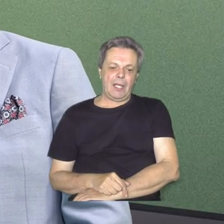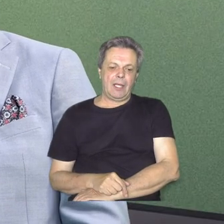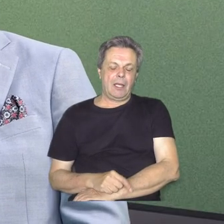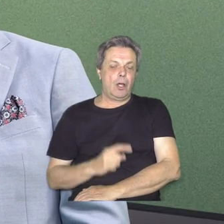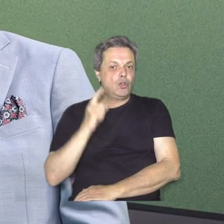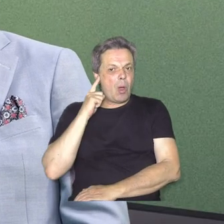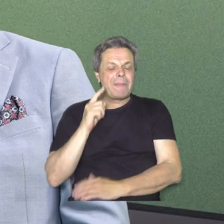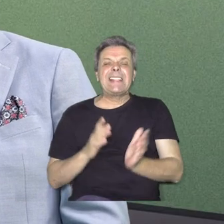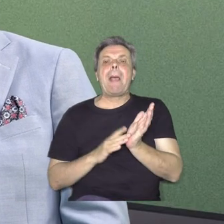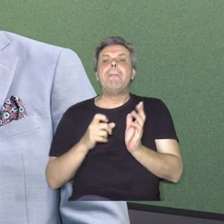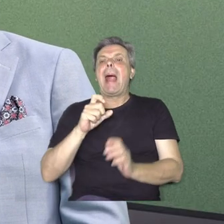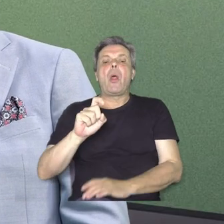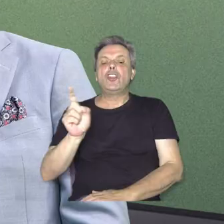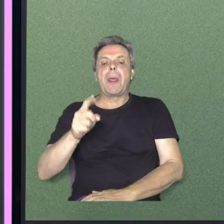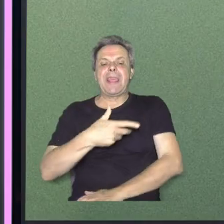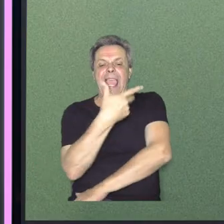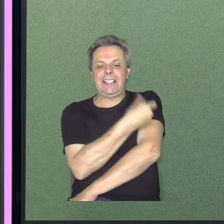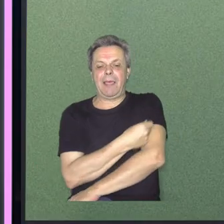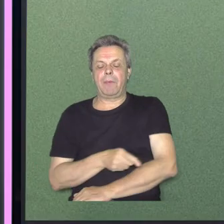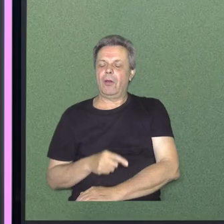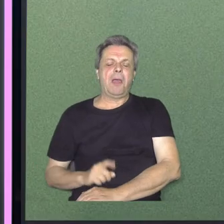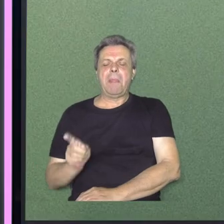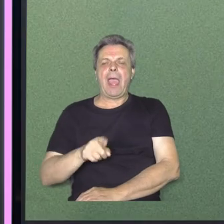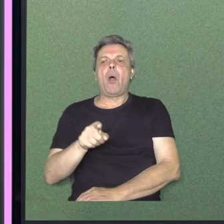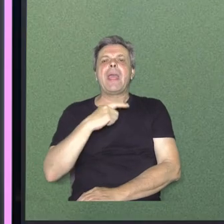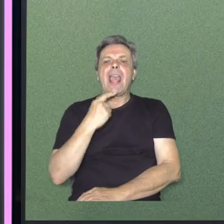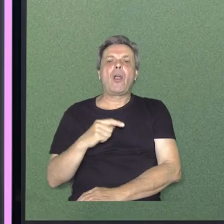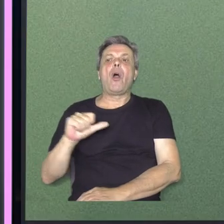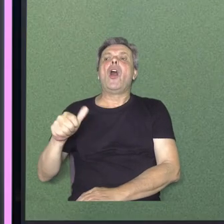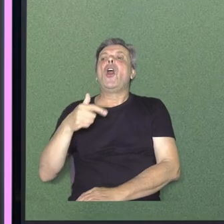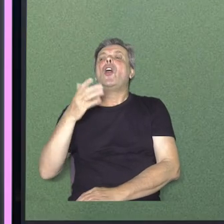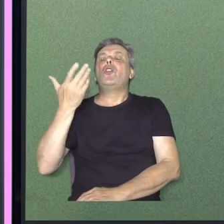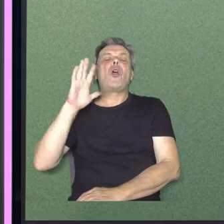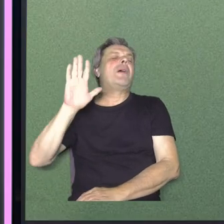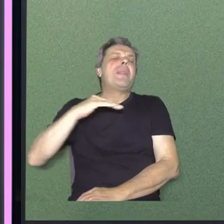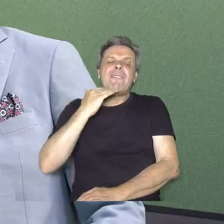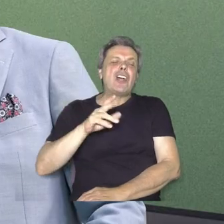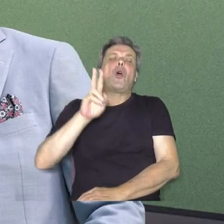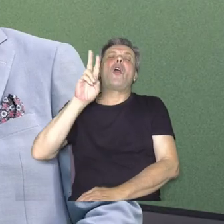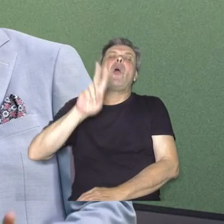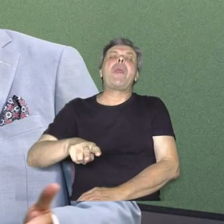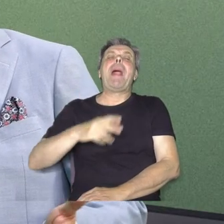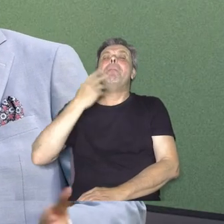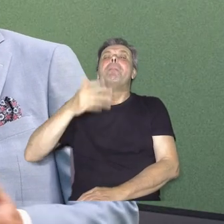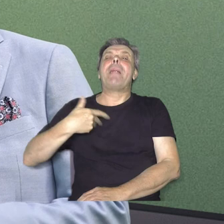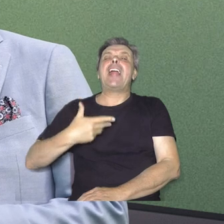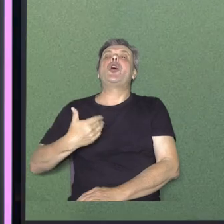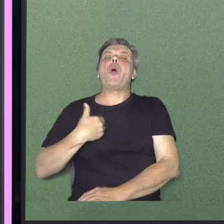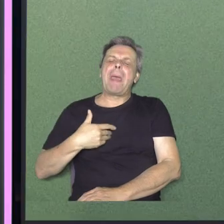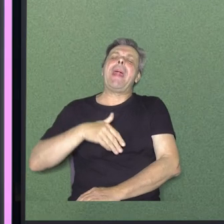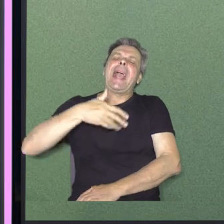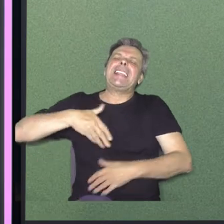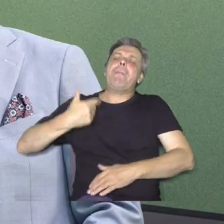Čujem da se nije cijepio. Je li to istina? Ne, ne. On kaže, dogod ima mlađih od njega. Eto, pa to je